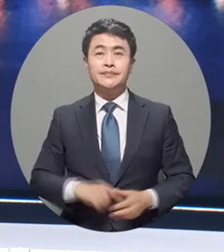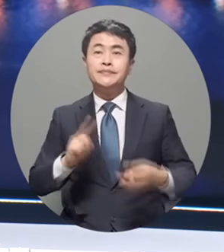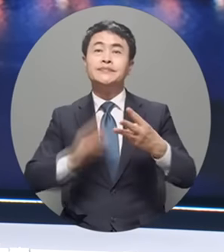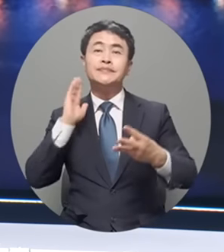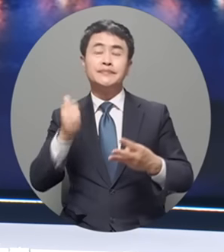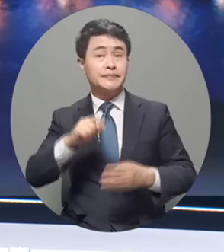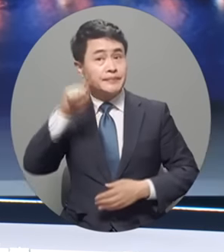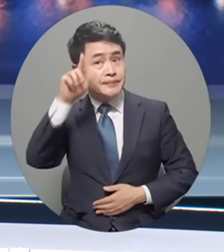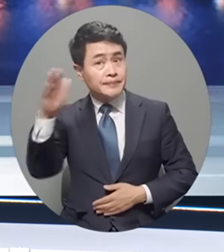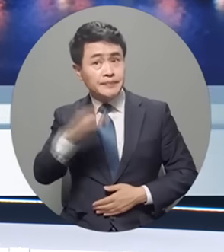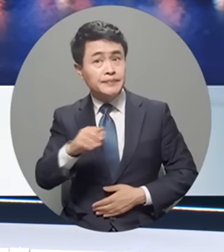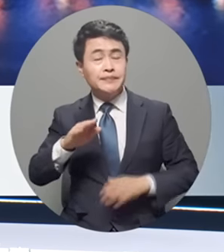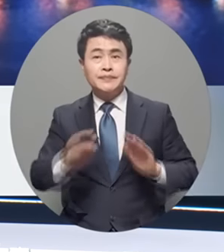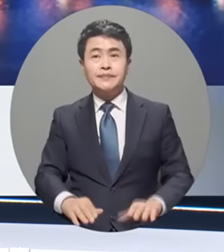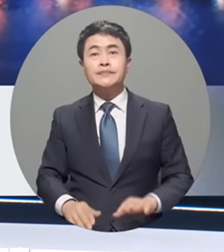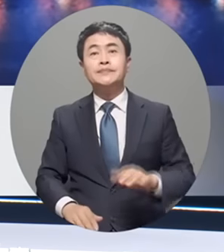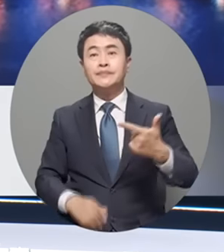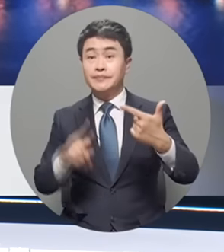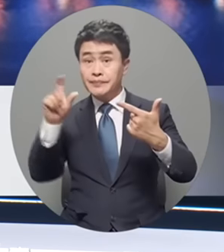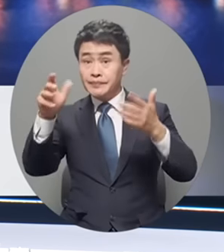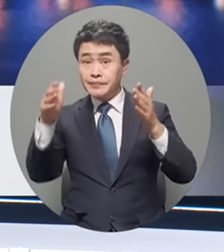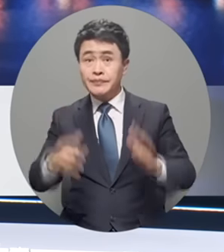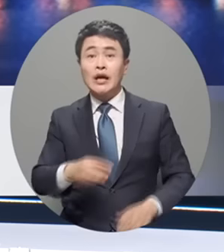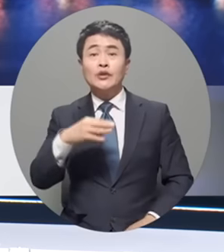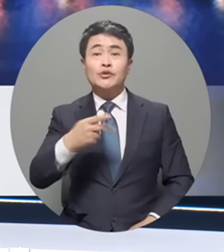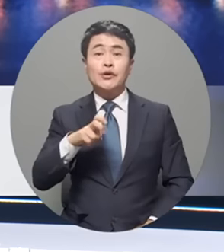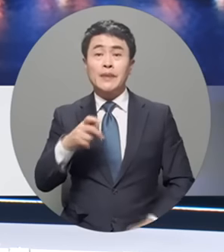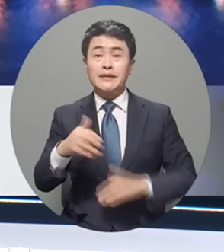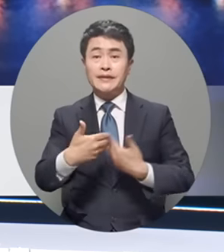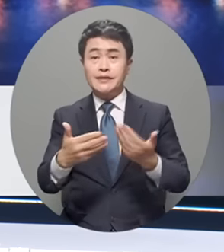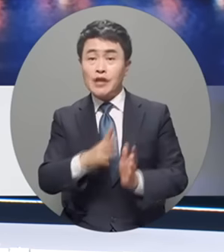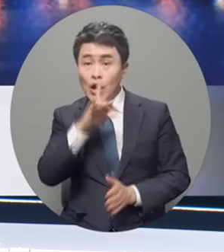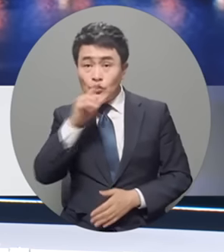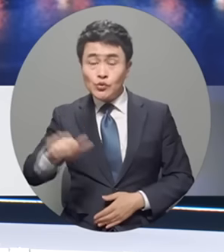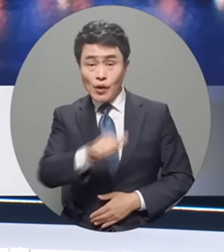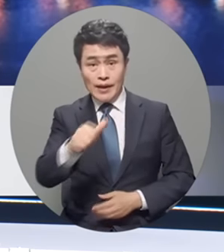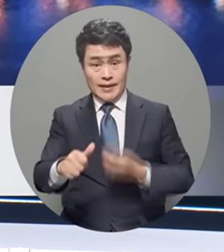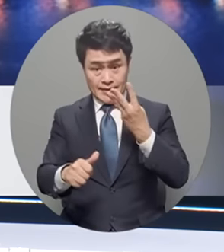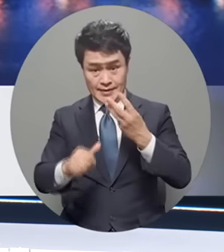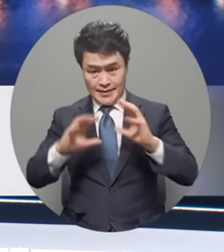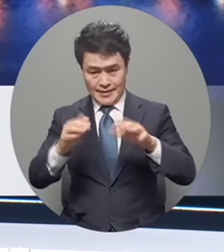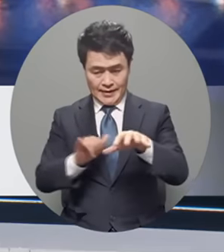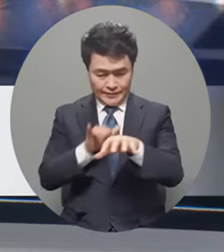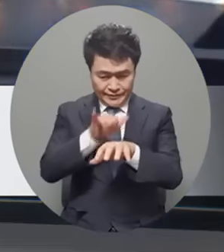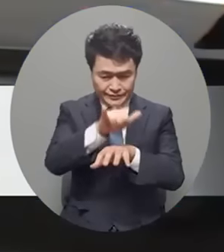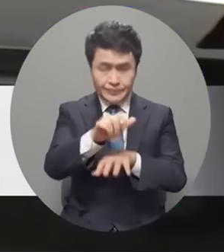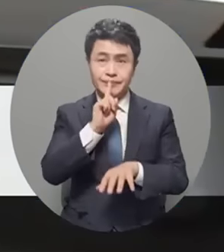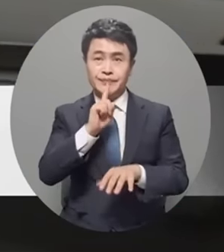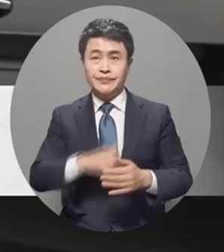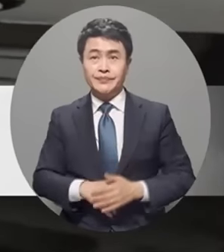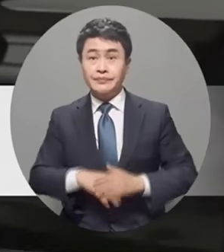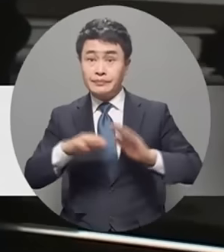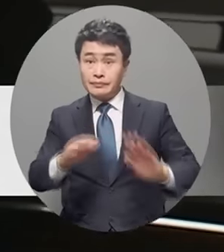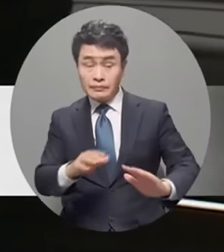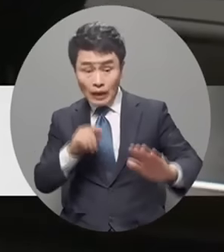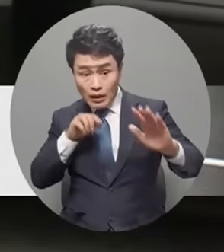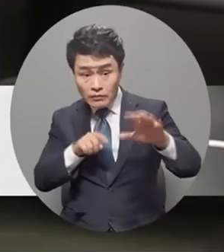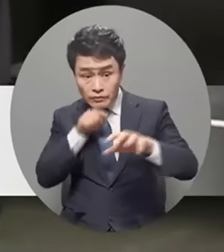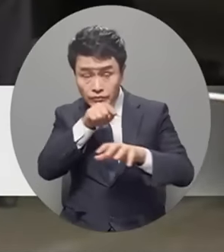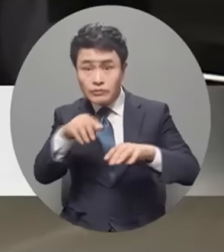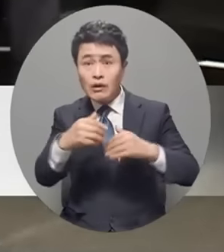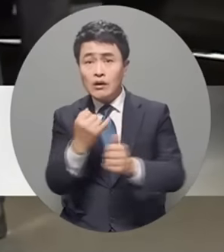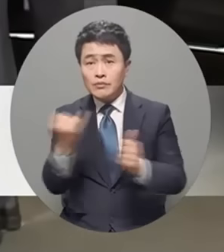윤석열 대통령이 내일부터 15일까지 투르크메니스탄 등 중앙아시아 3개 나라를 국빈 방문합니다. 이번 순방에는